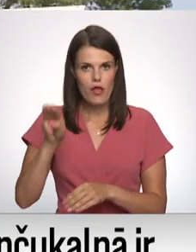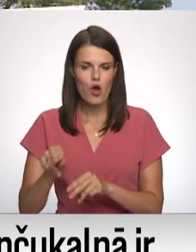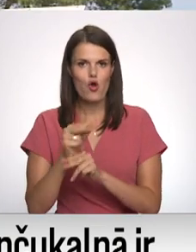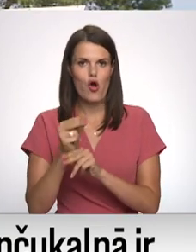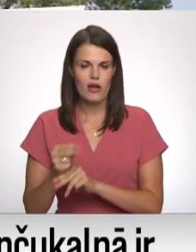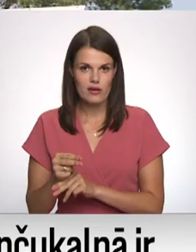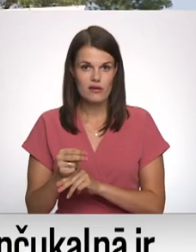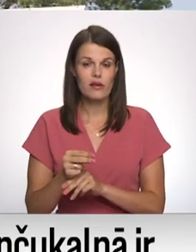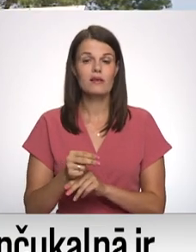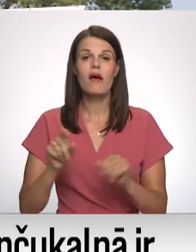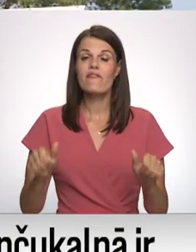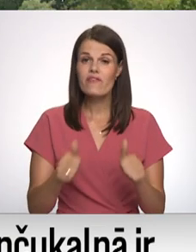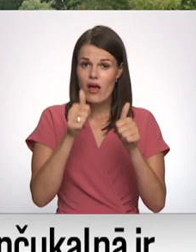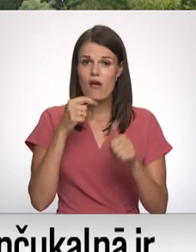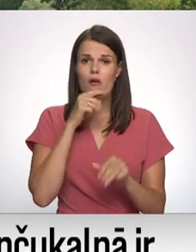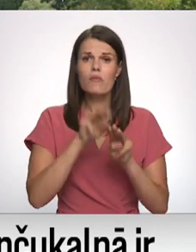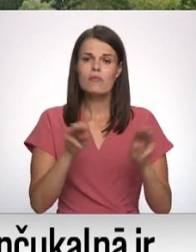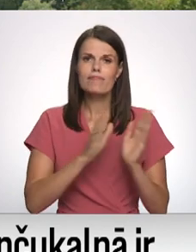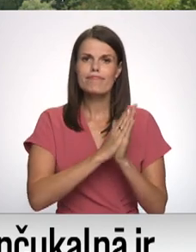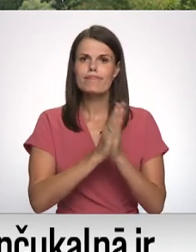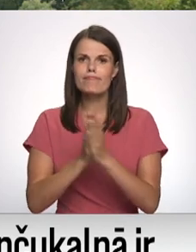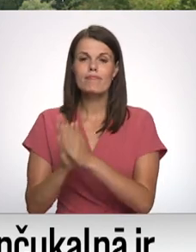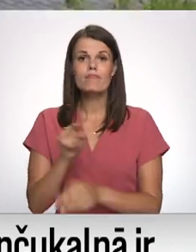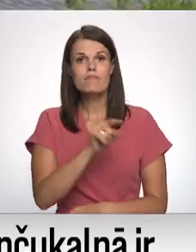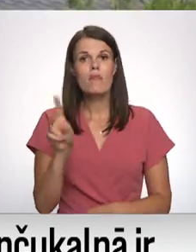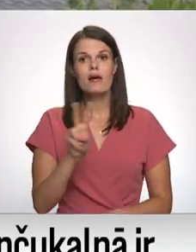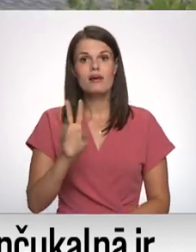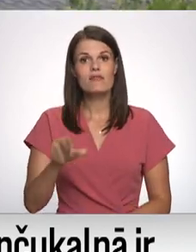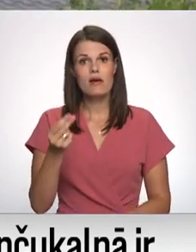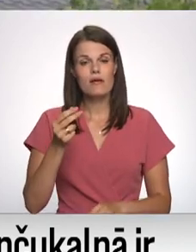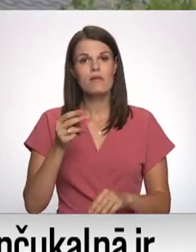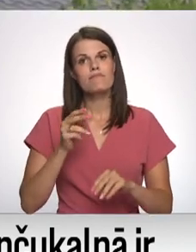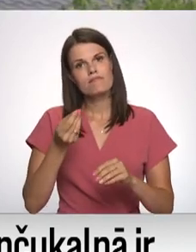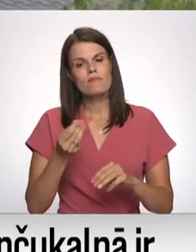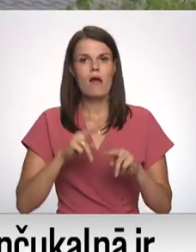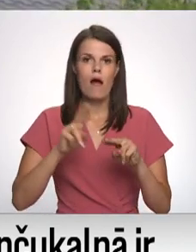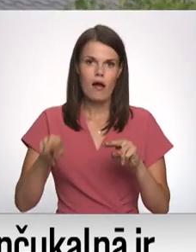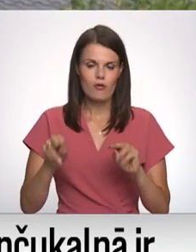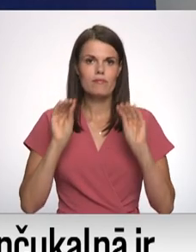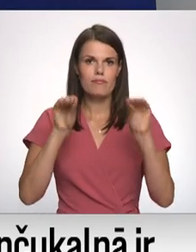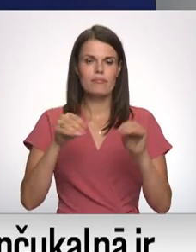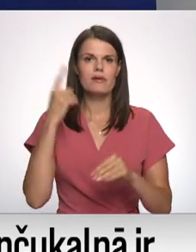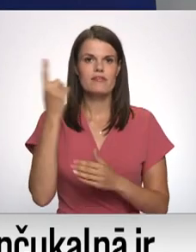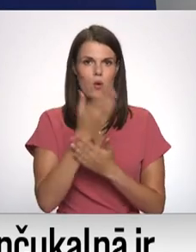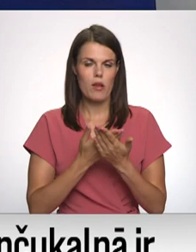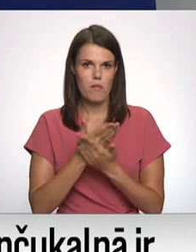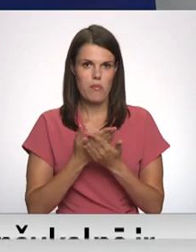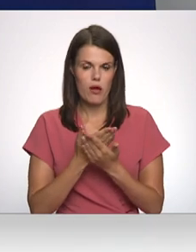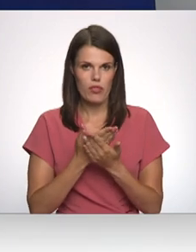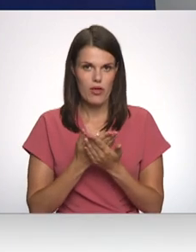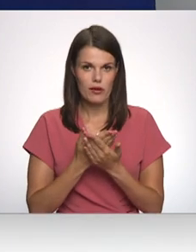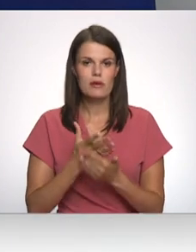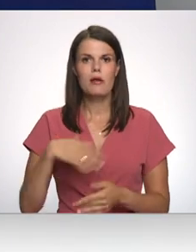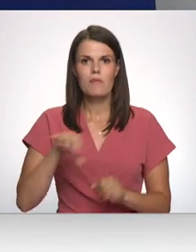Vienlaikus ekonomikas ministrija aicina tos iedzīvotājus, kuri var to atļauties, uzstādīt saules paneļus. Mēs virzamies ļoti